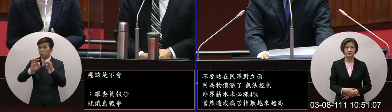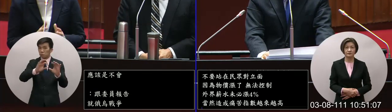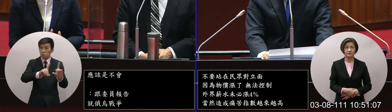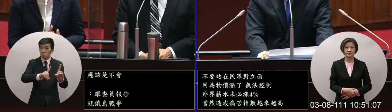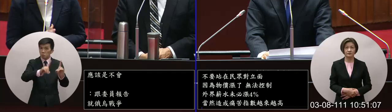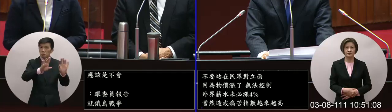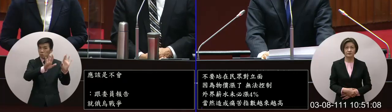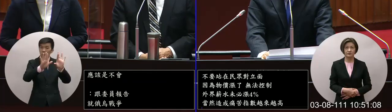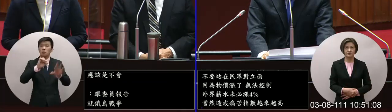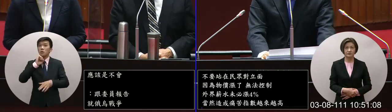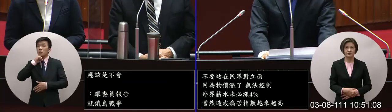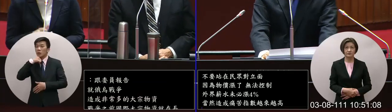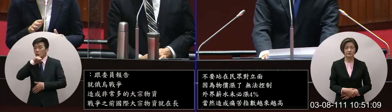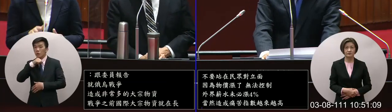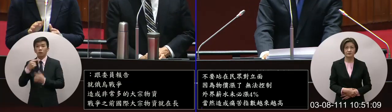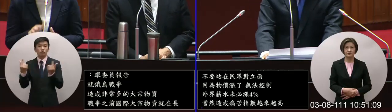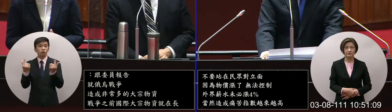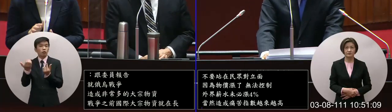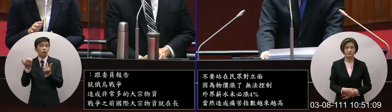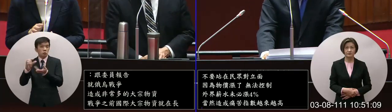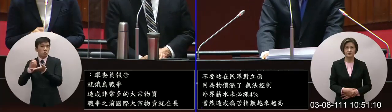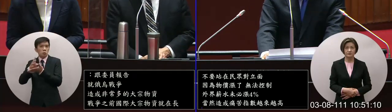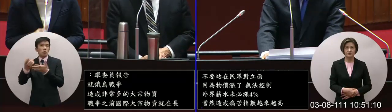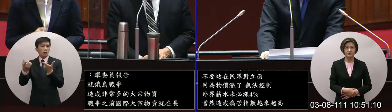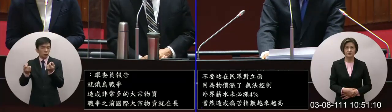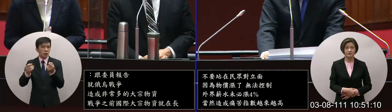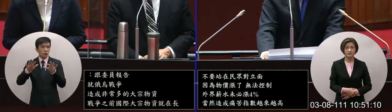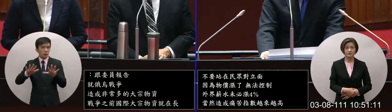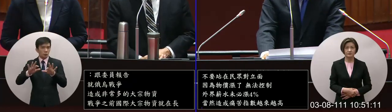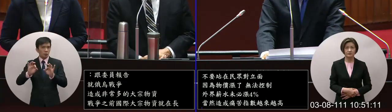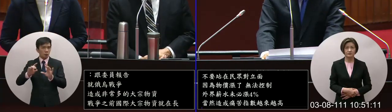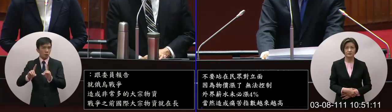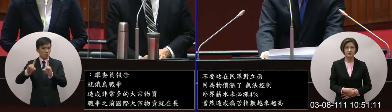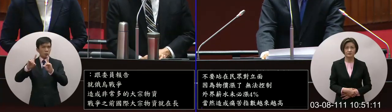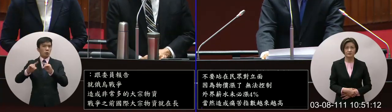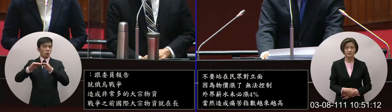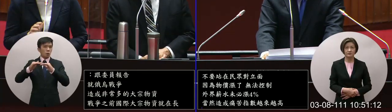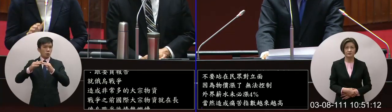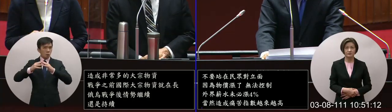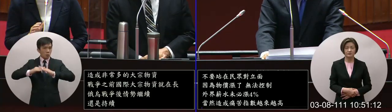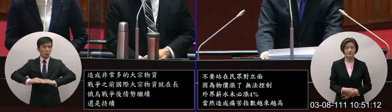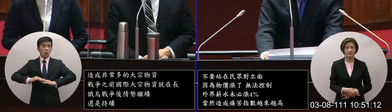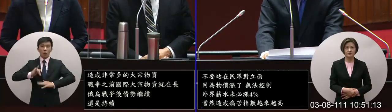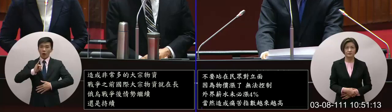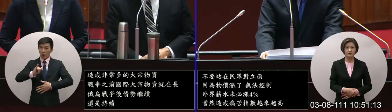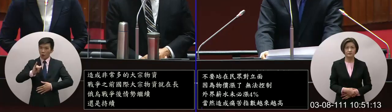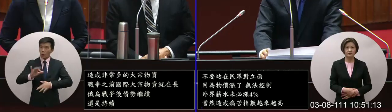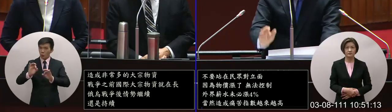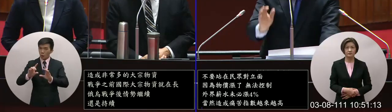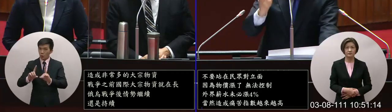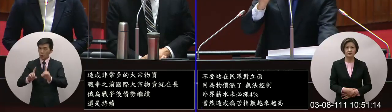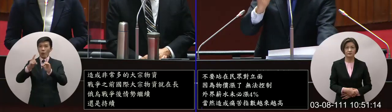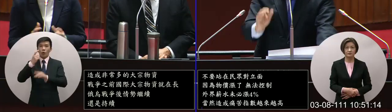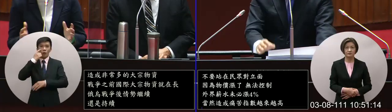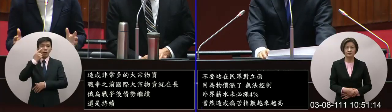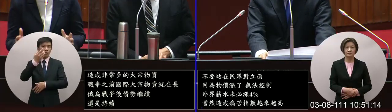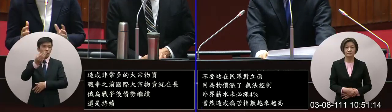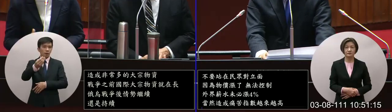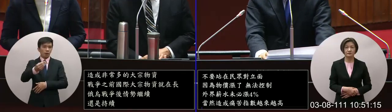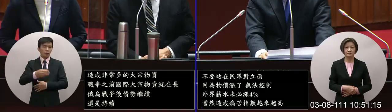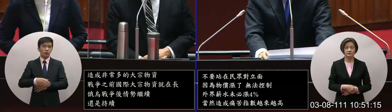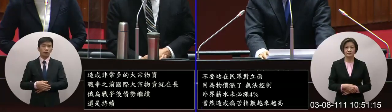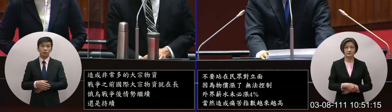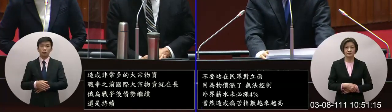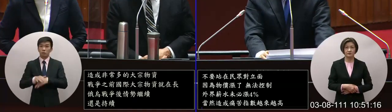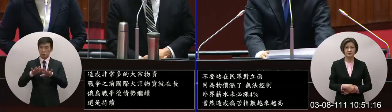形。台湾真的就像央行总裁讲的，是相对非常非常的稳定，跟没有涨的这么多。那当然这个影